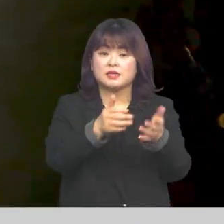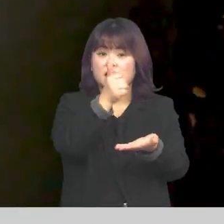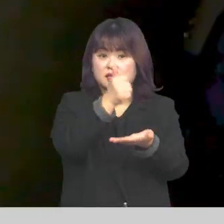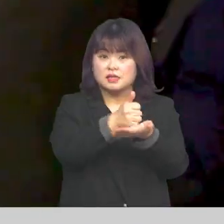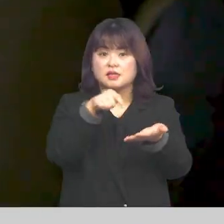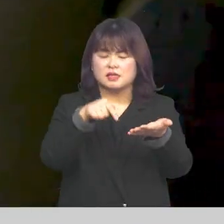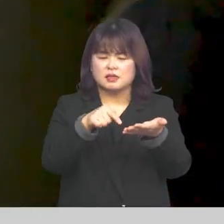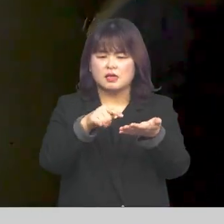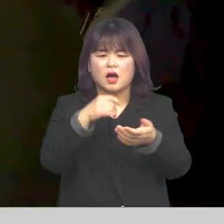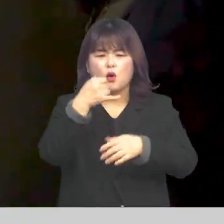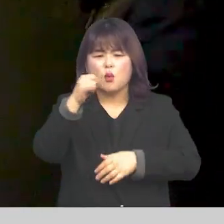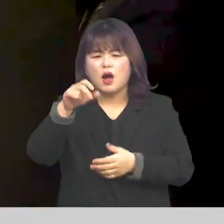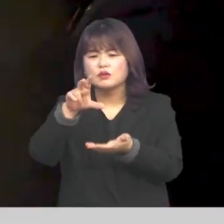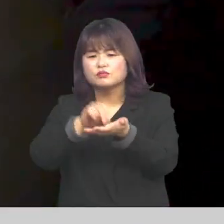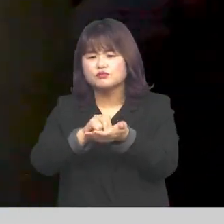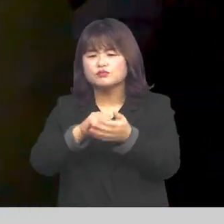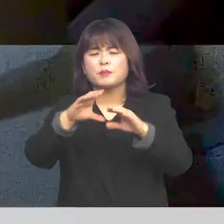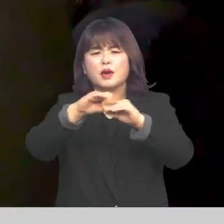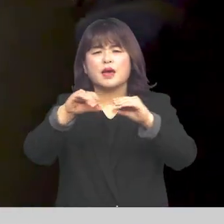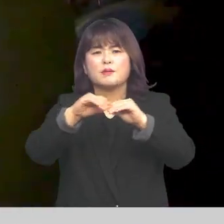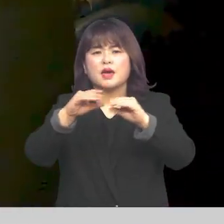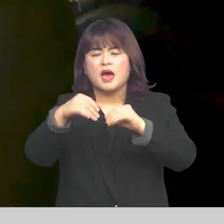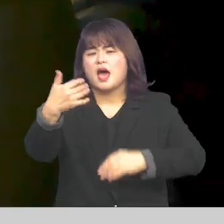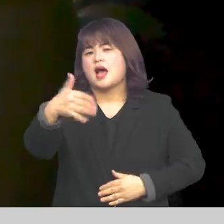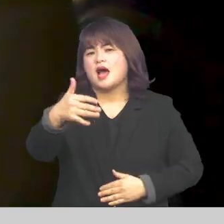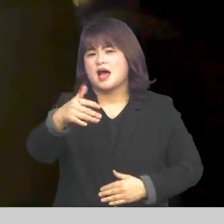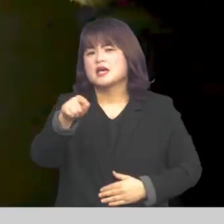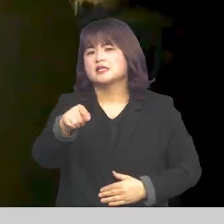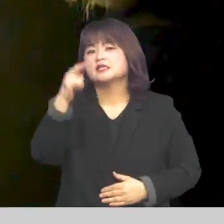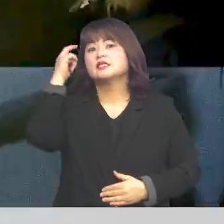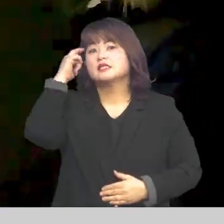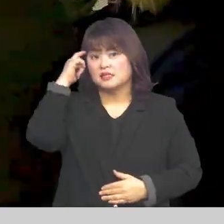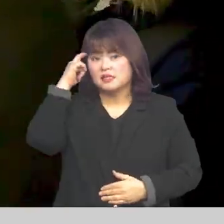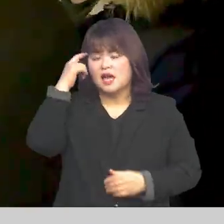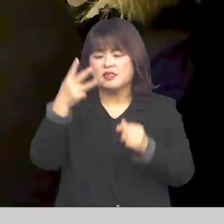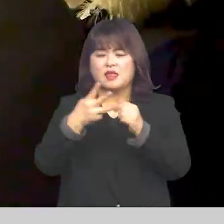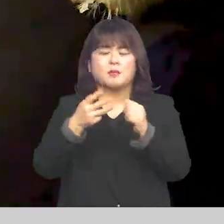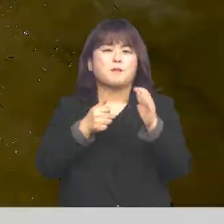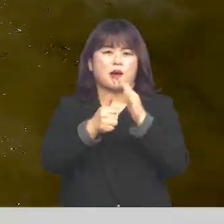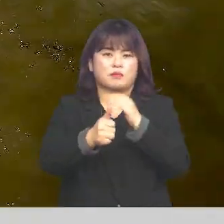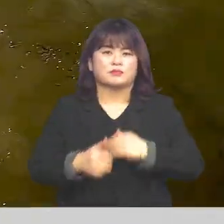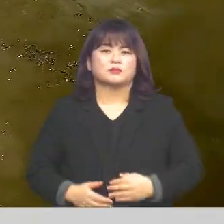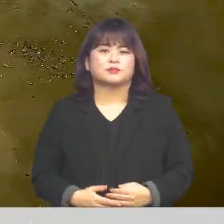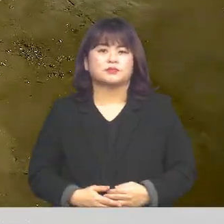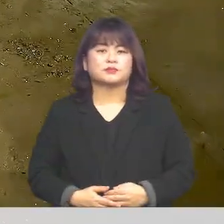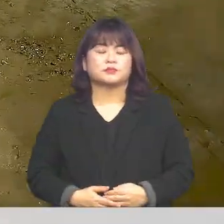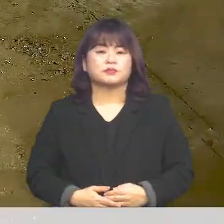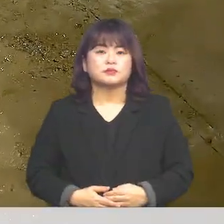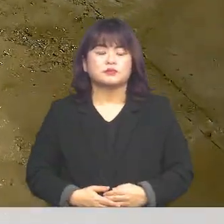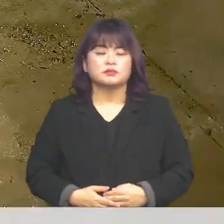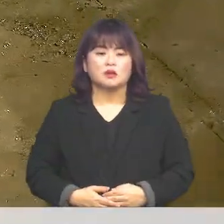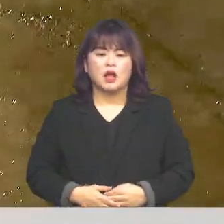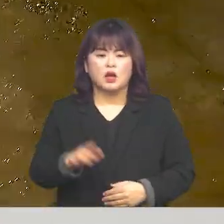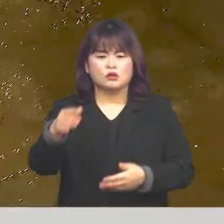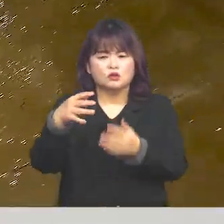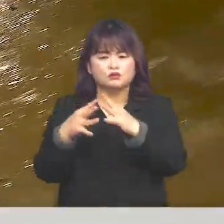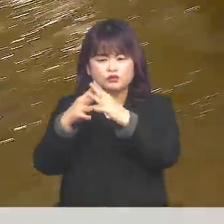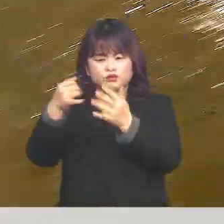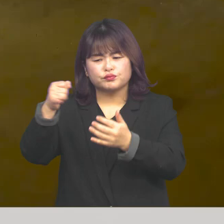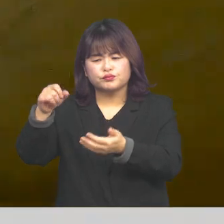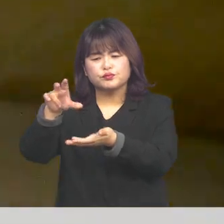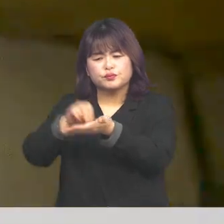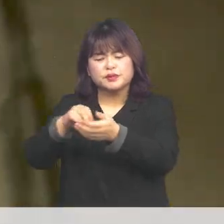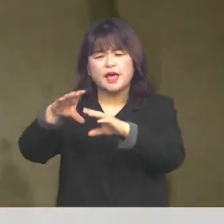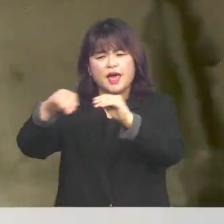이상일 용인특례시장은 하자보수 문제가 완벽하게 해결되지 않고 있다고 판단되어 세 번째 방문을 하게 되었다며